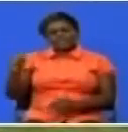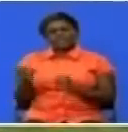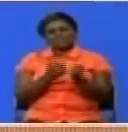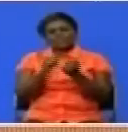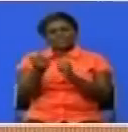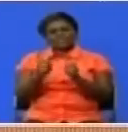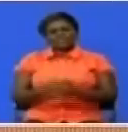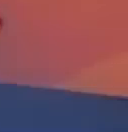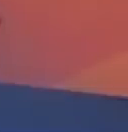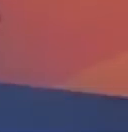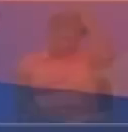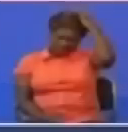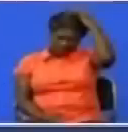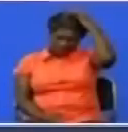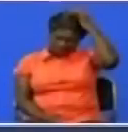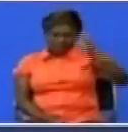Michezo.